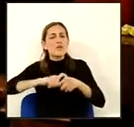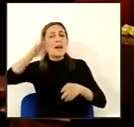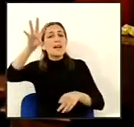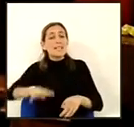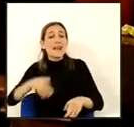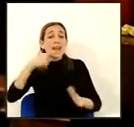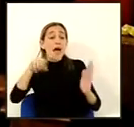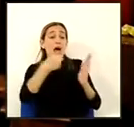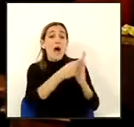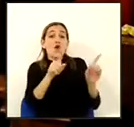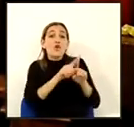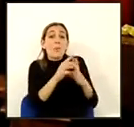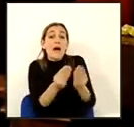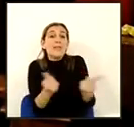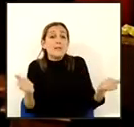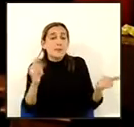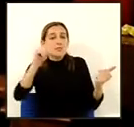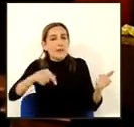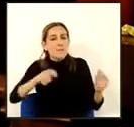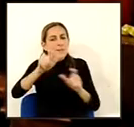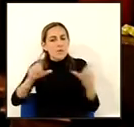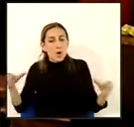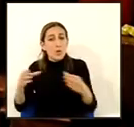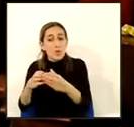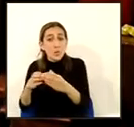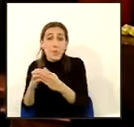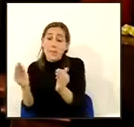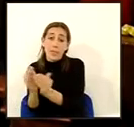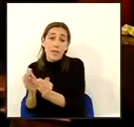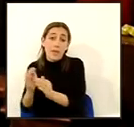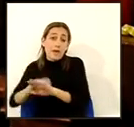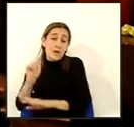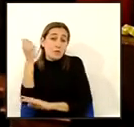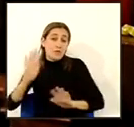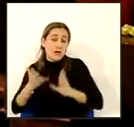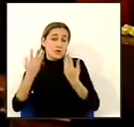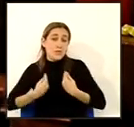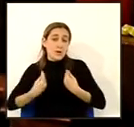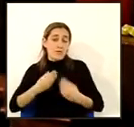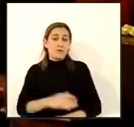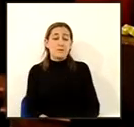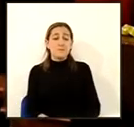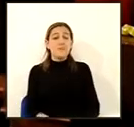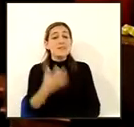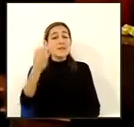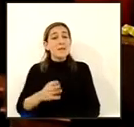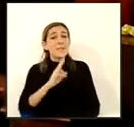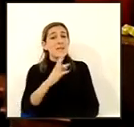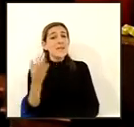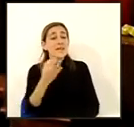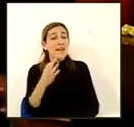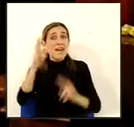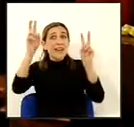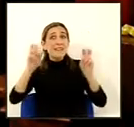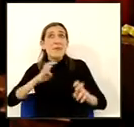desapareguts i, per descomptat, a la minoria que van aconseguir sobreviure. S'ha de dir, però, que el nazisme és una